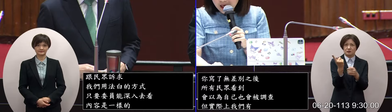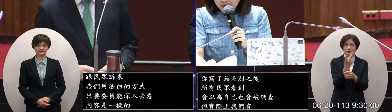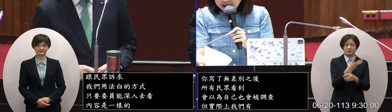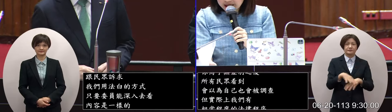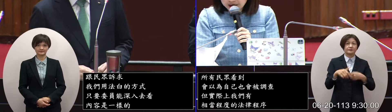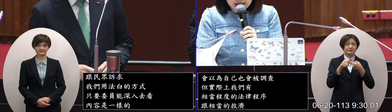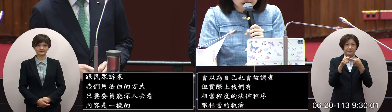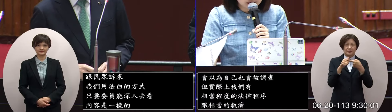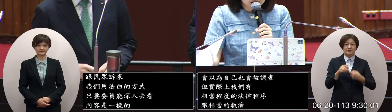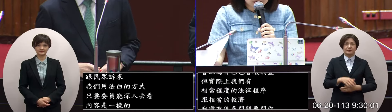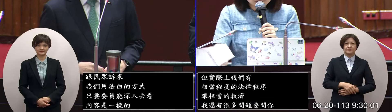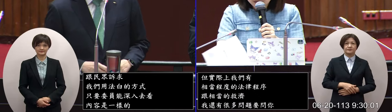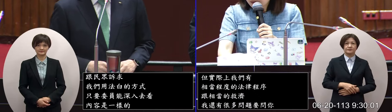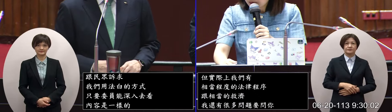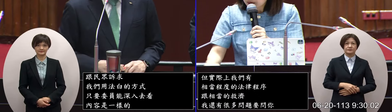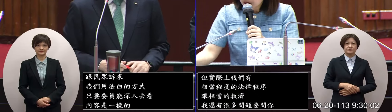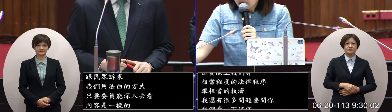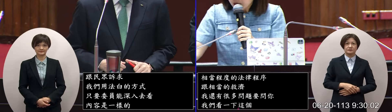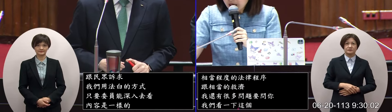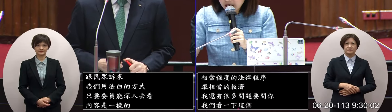第一个问题是这样子的，